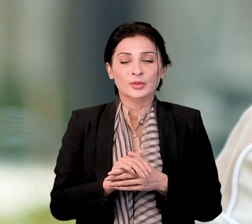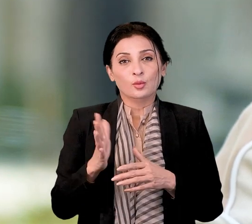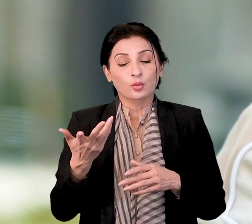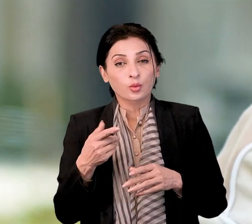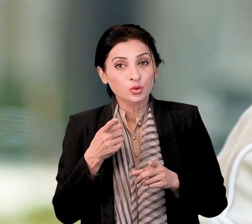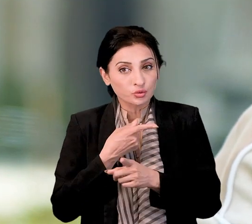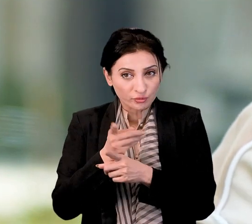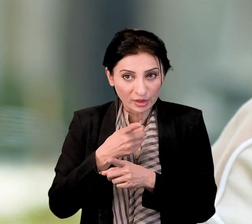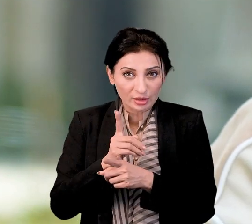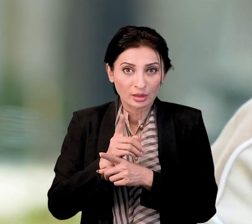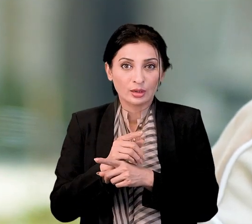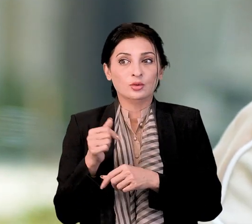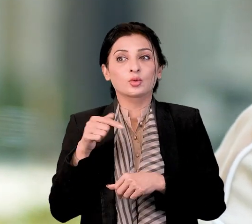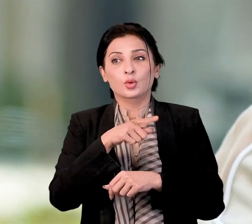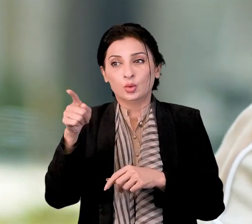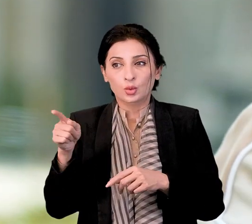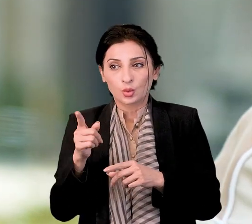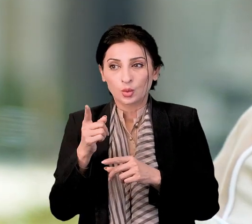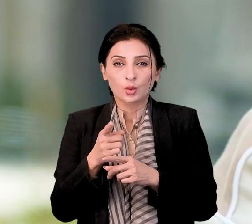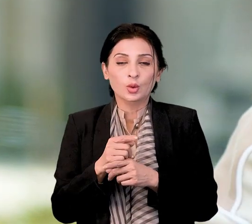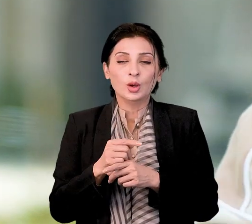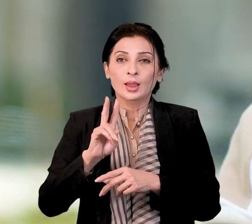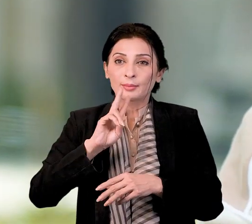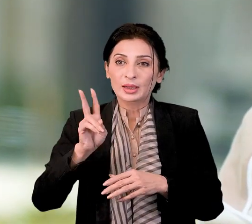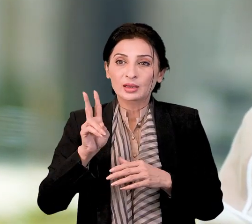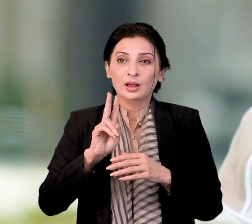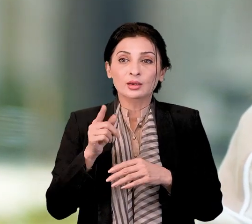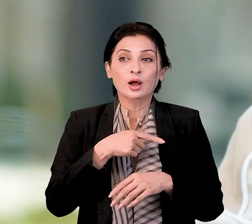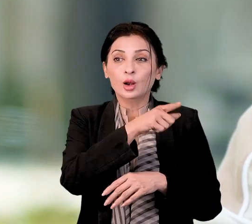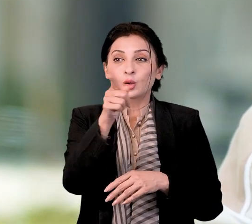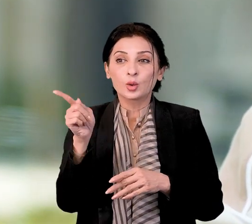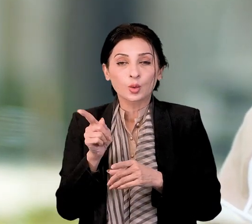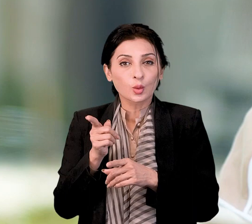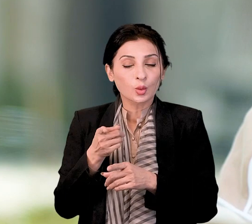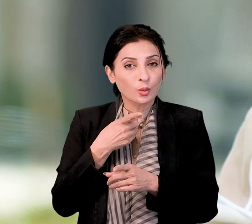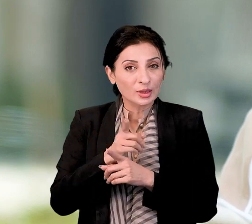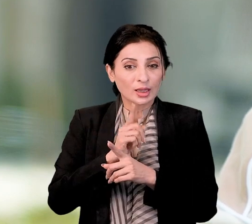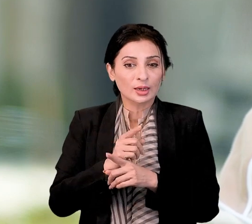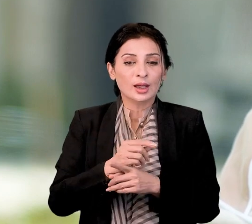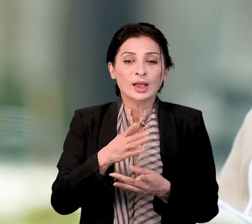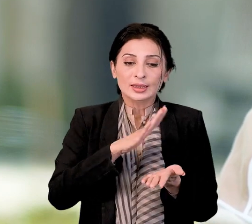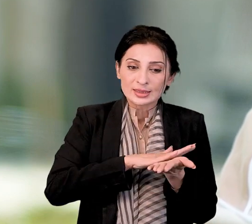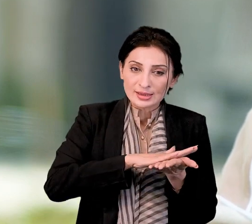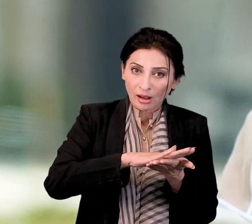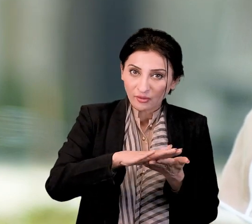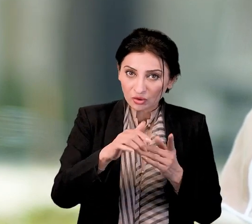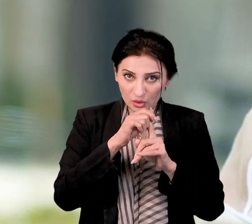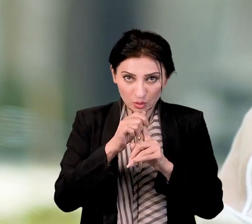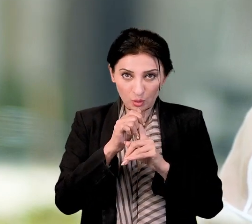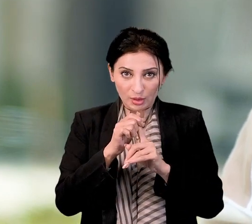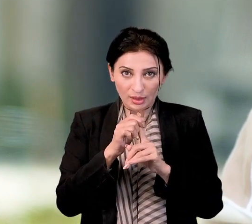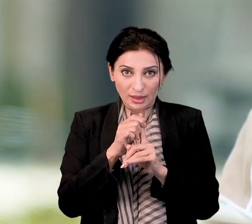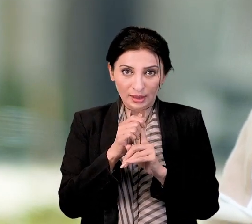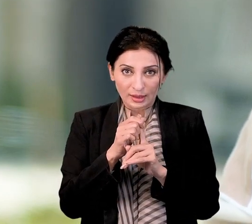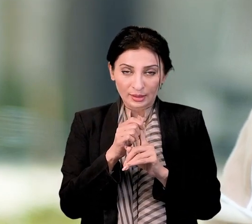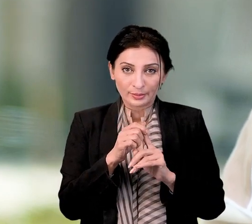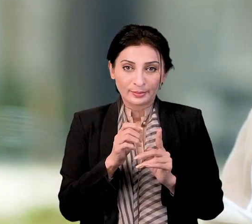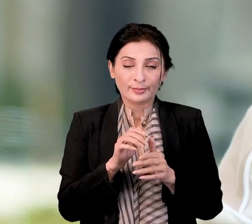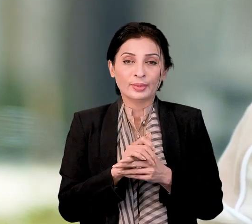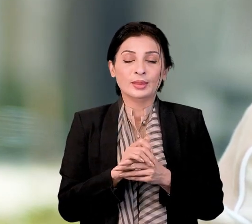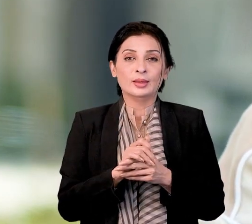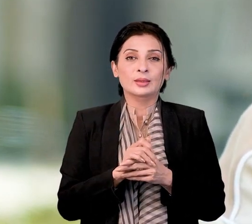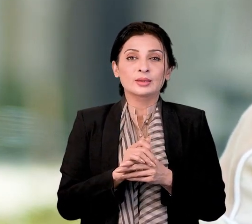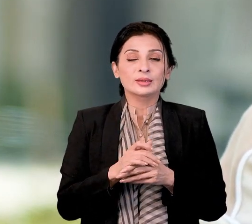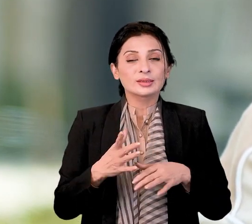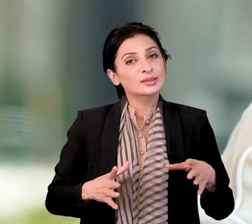है, इस सब को लेकर चलना पड़ता है. These are actually some of the challenges I faced when I started out,